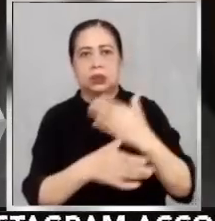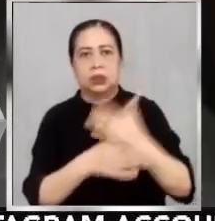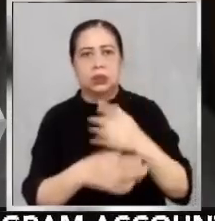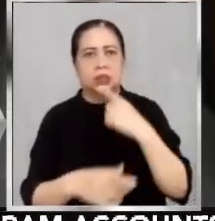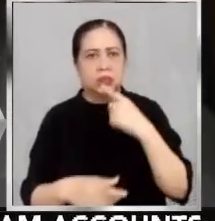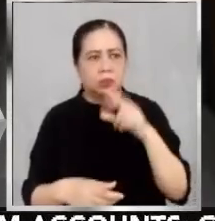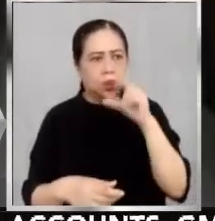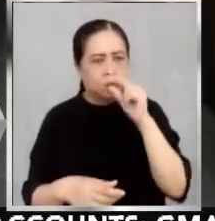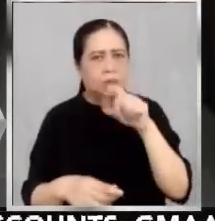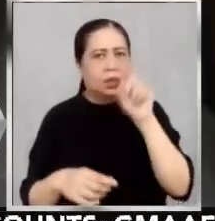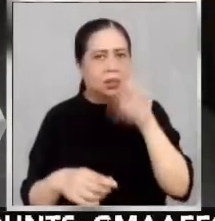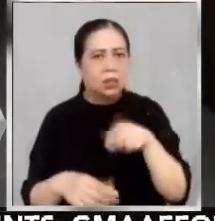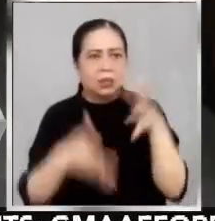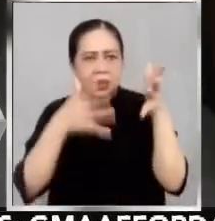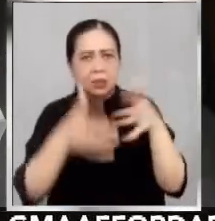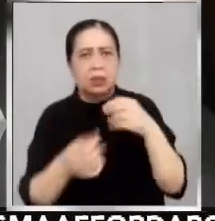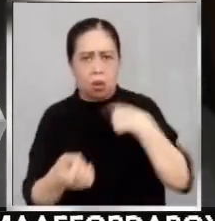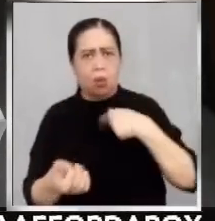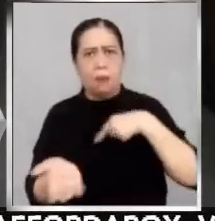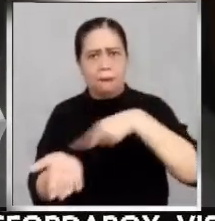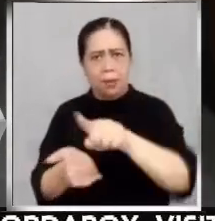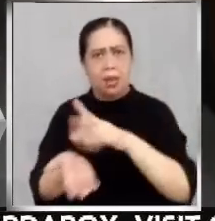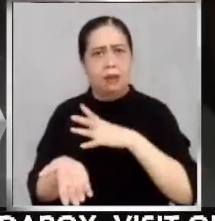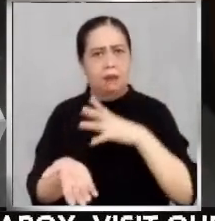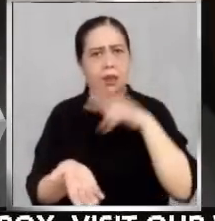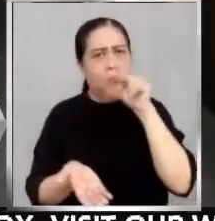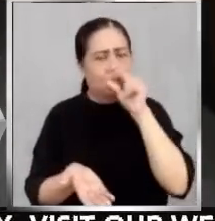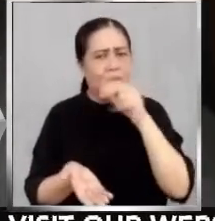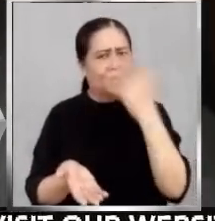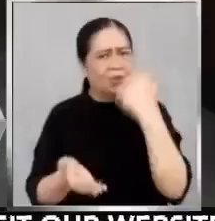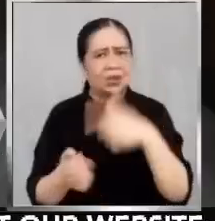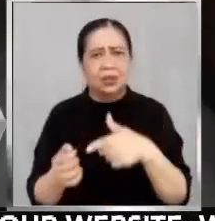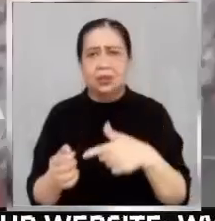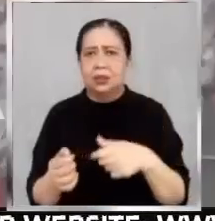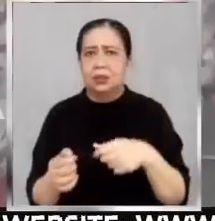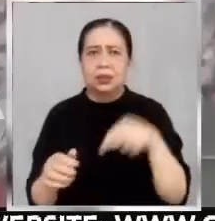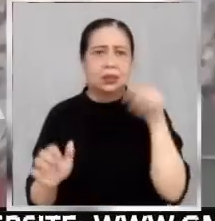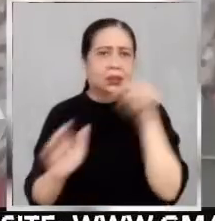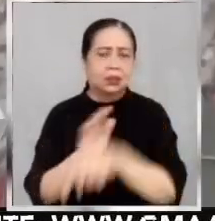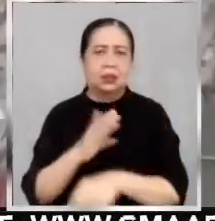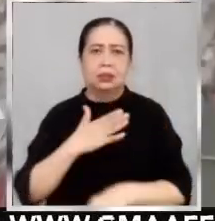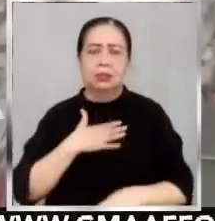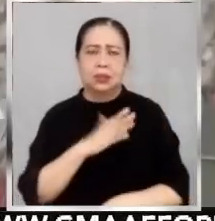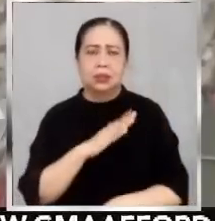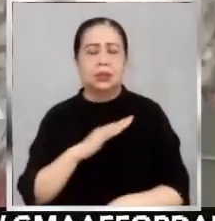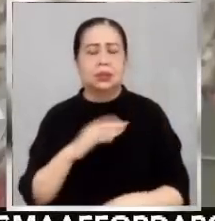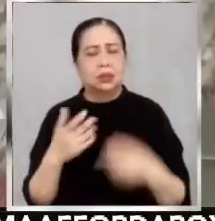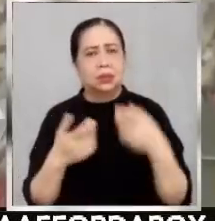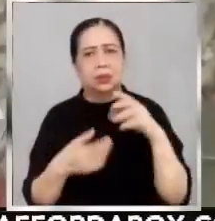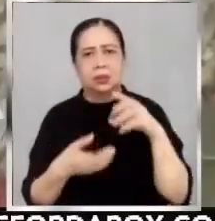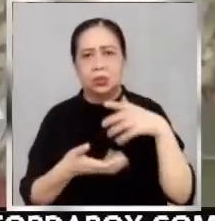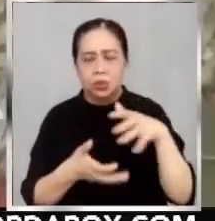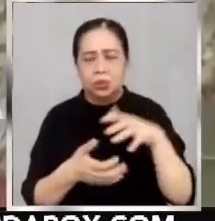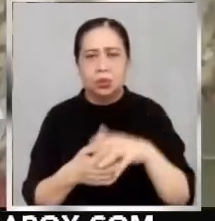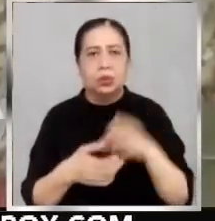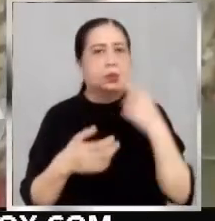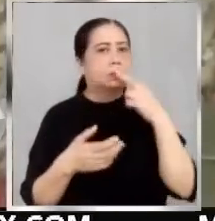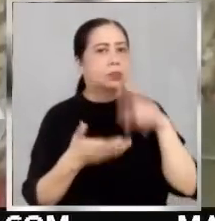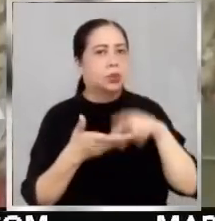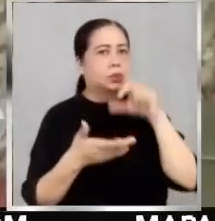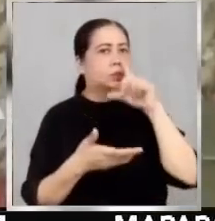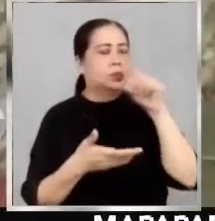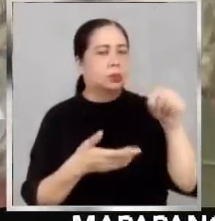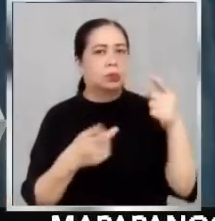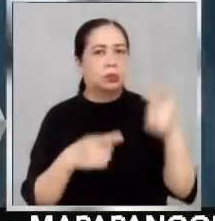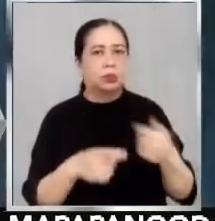sana pinabayaran na lang sa akin yung pato, bakit kinatay yung aso ko? Inireport na ng may-ari ng aso ang insidente sa